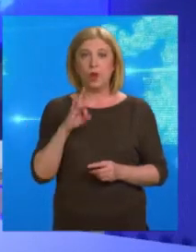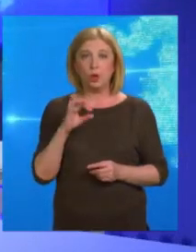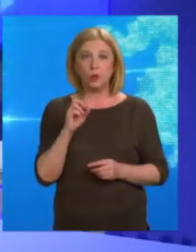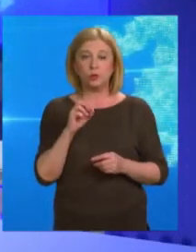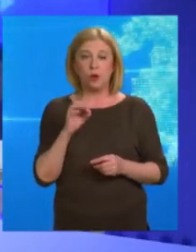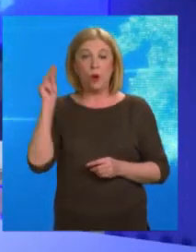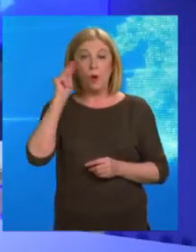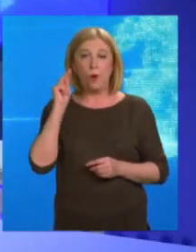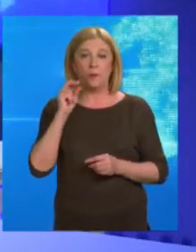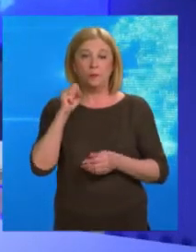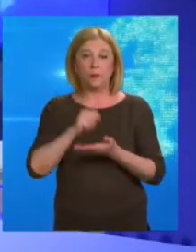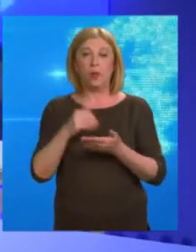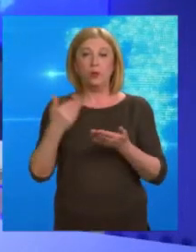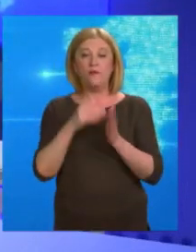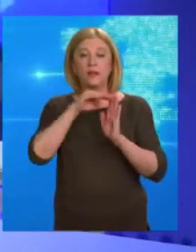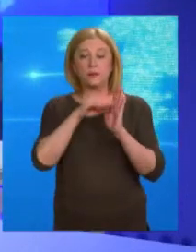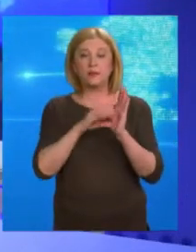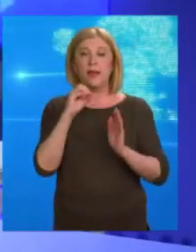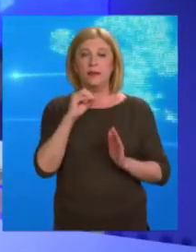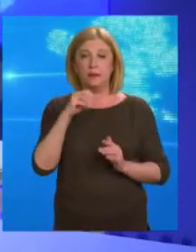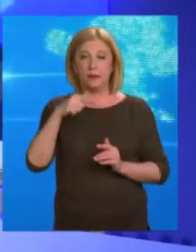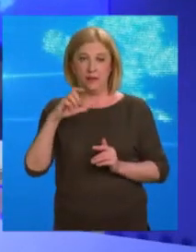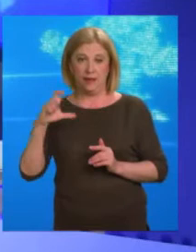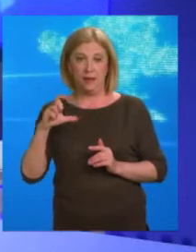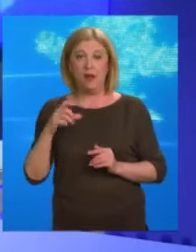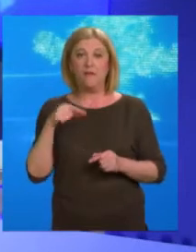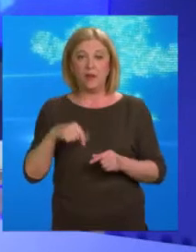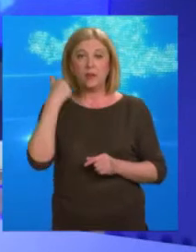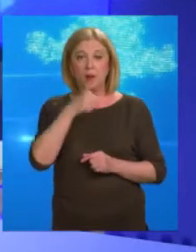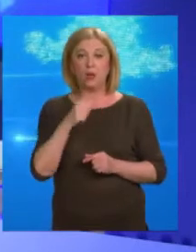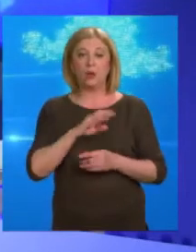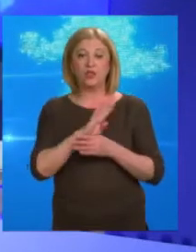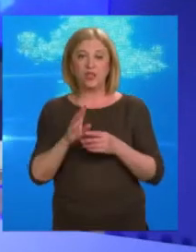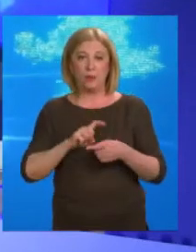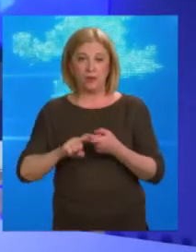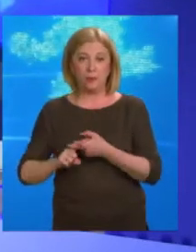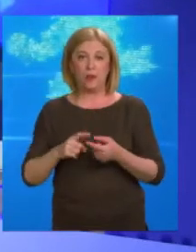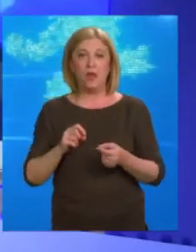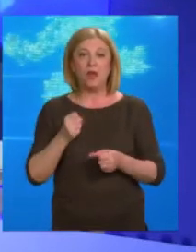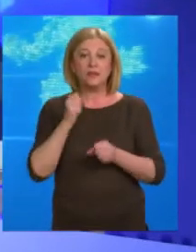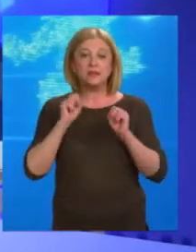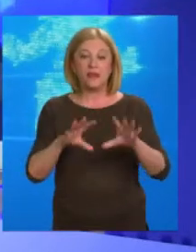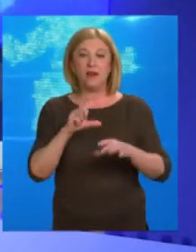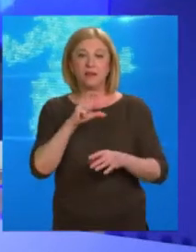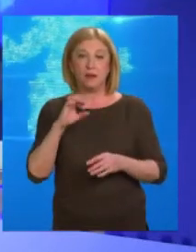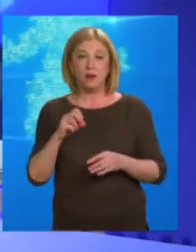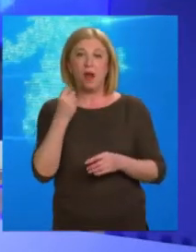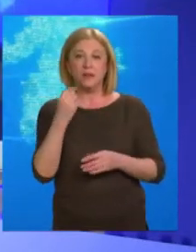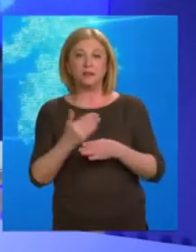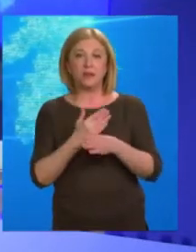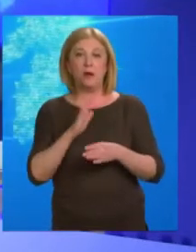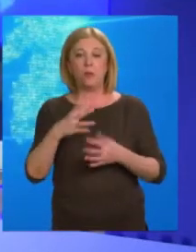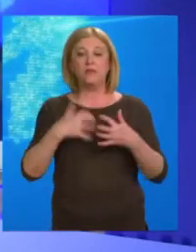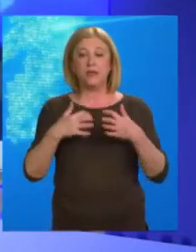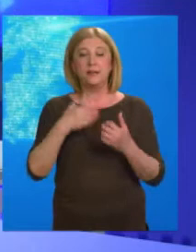Рособрнадзор опубликовал новое расписание единого государственного экзамена. В этом году из-за пандемии коронавируса сдавать ЕГЭ выпускники 11 классов будут в середине